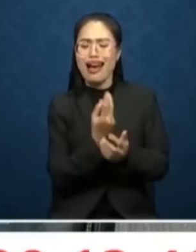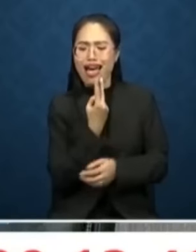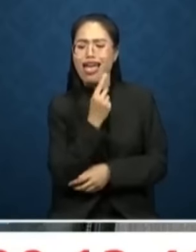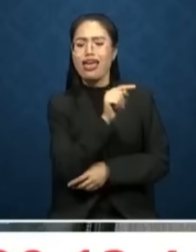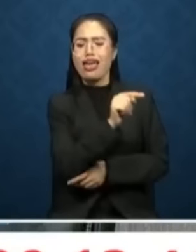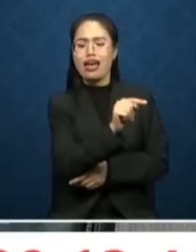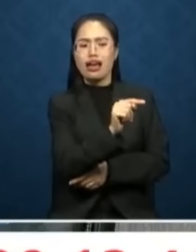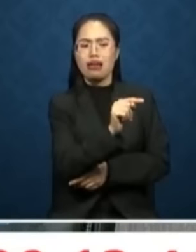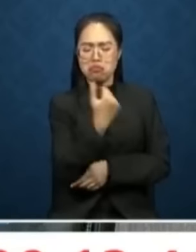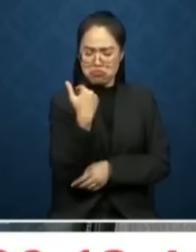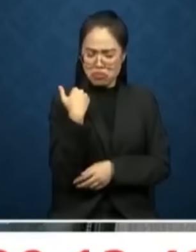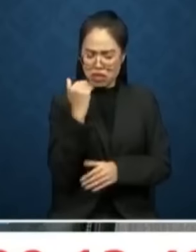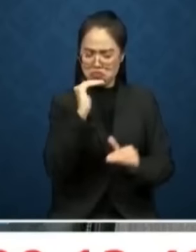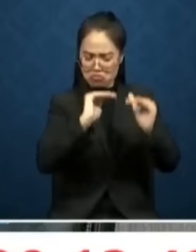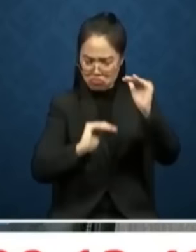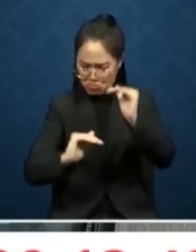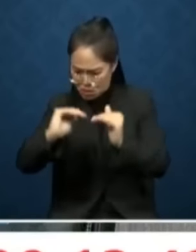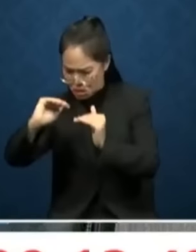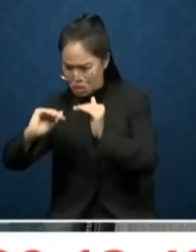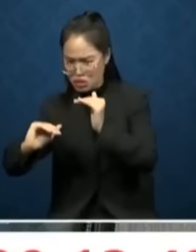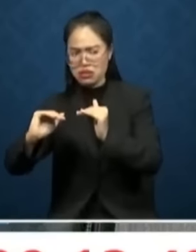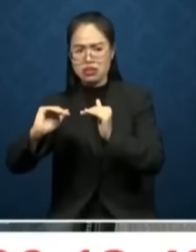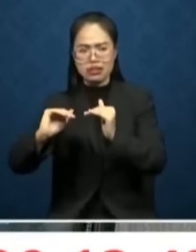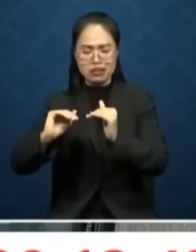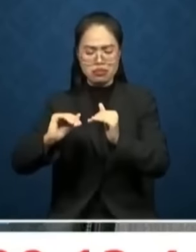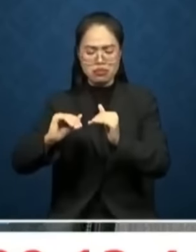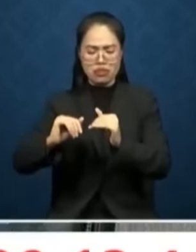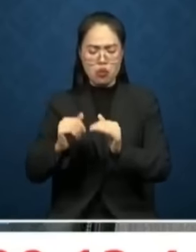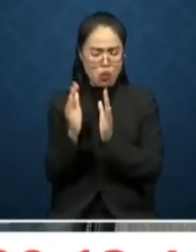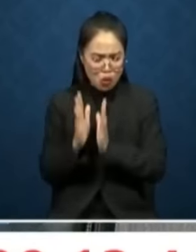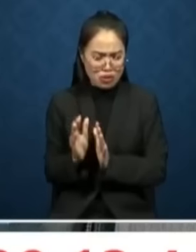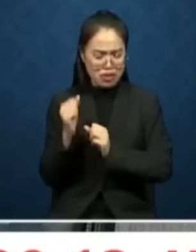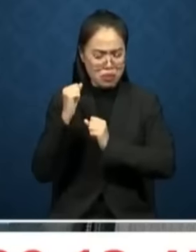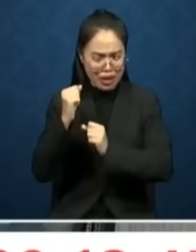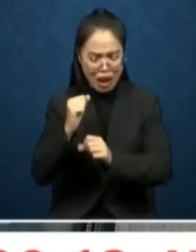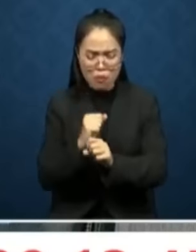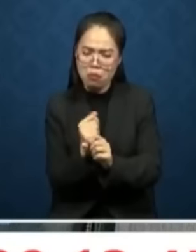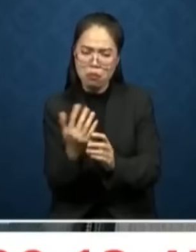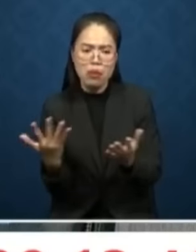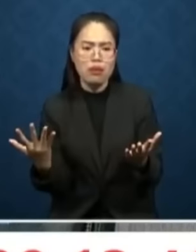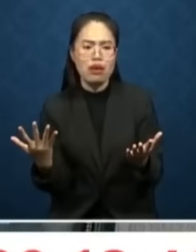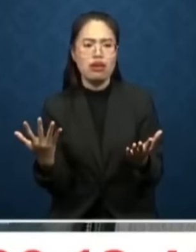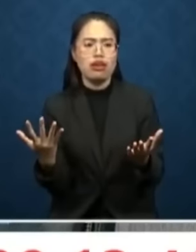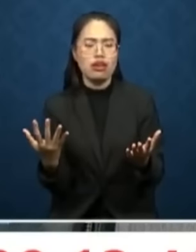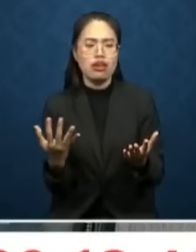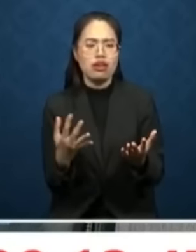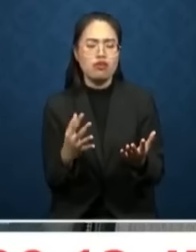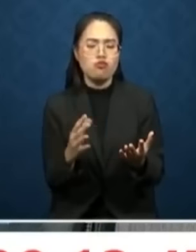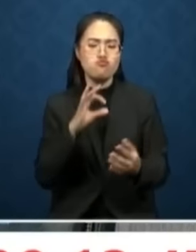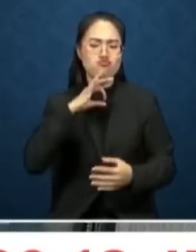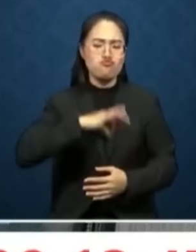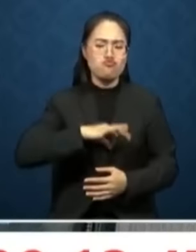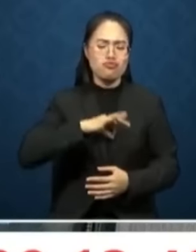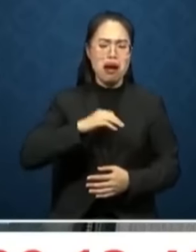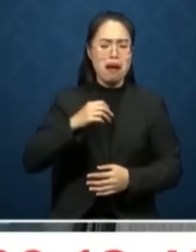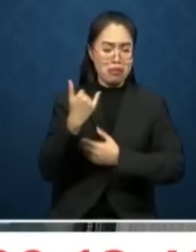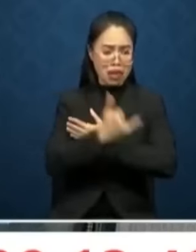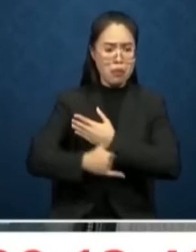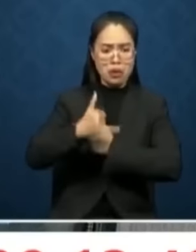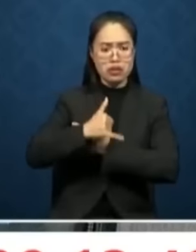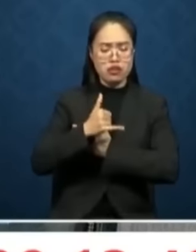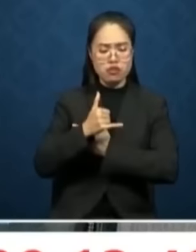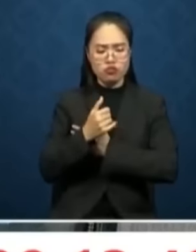พยายามต่างๆที่ยากลำบากเนี่ยสูญสลายไปในพริบตานะครับความเชื่อถือของนานาชาติก็เสียหายนะครับไม่